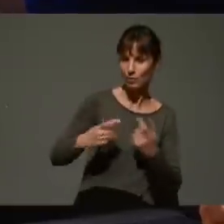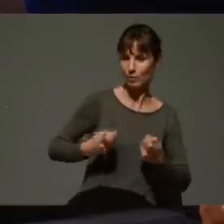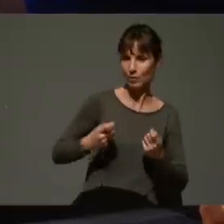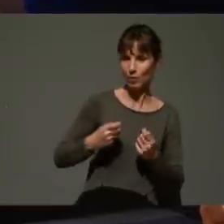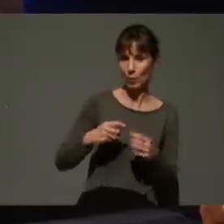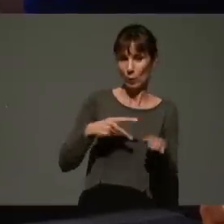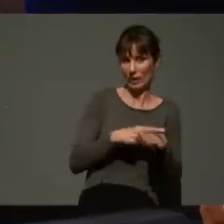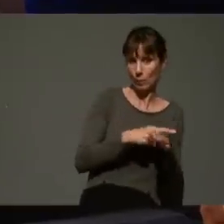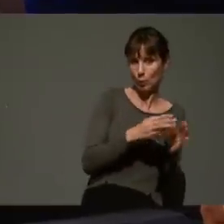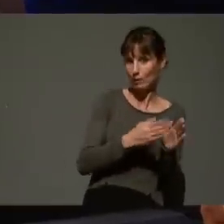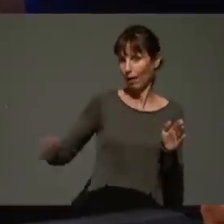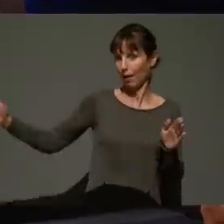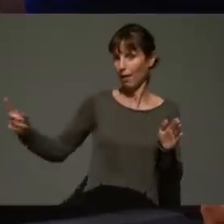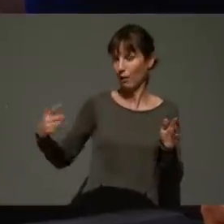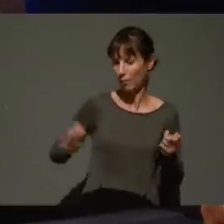début de saison,